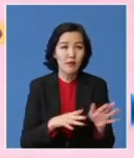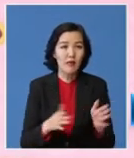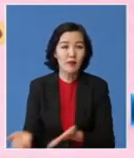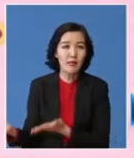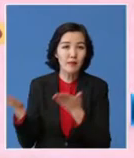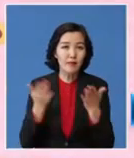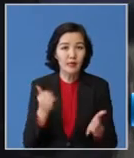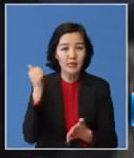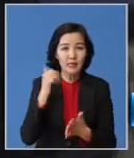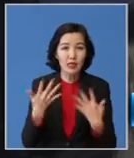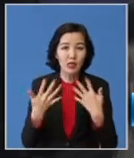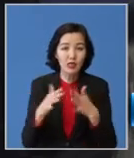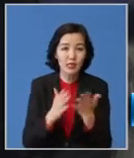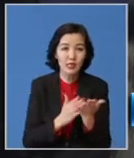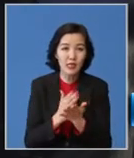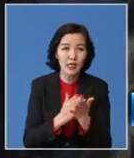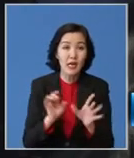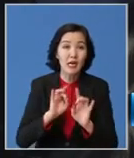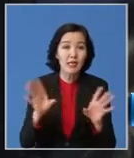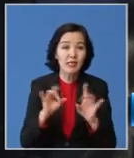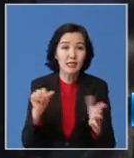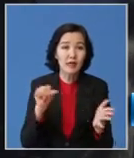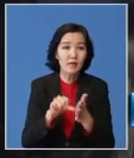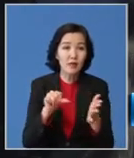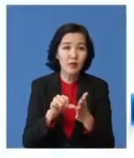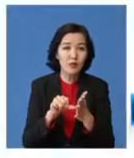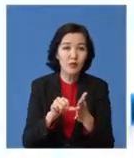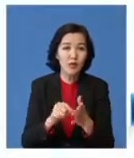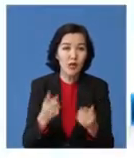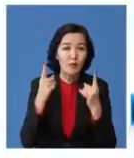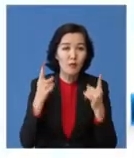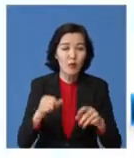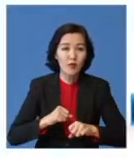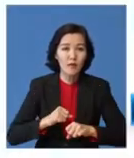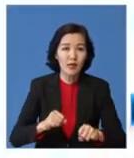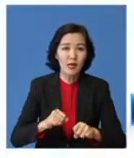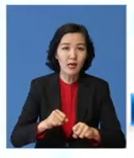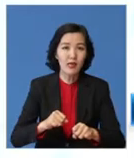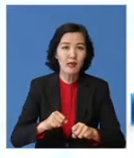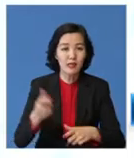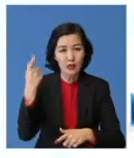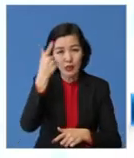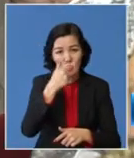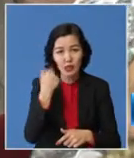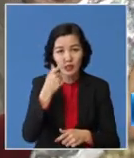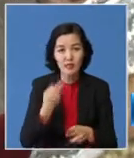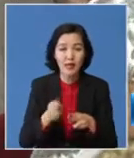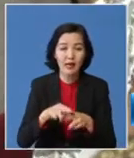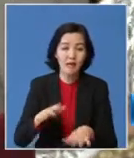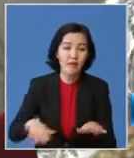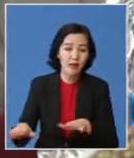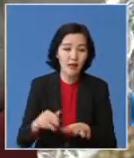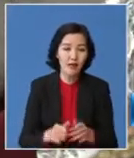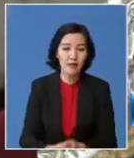приглашены старейшины села. Они и рассказали присутствующим о выдающихся подвигах героических личностей этого края.